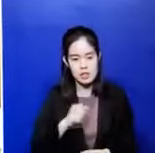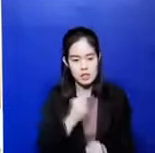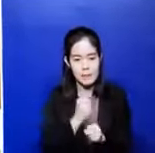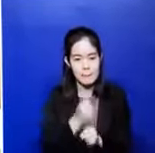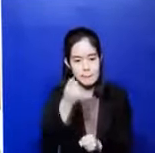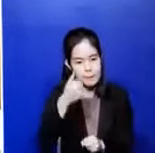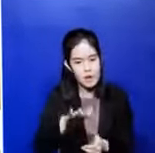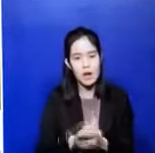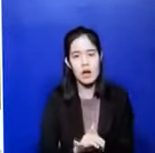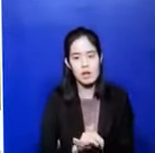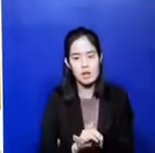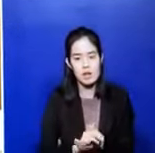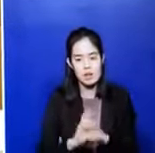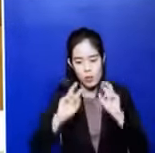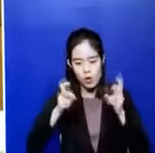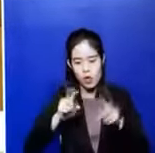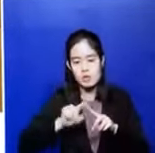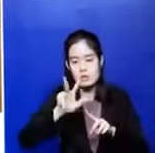3